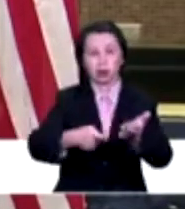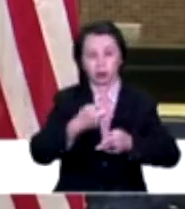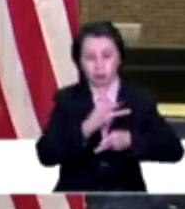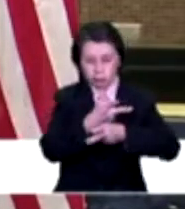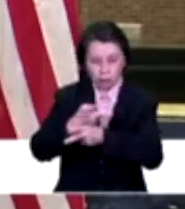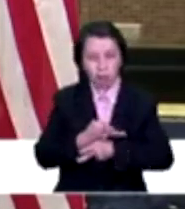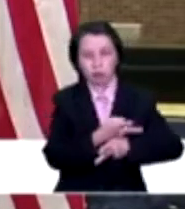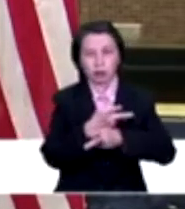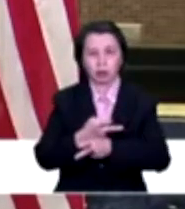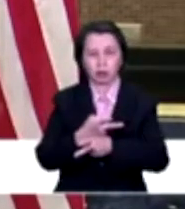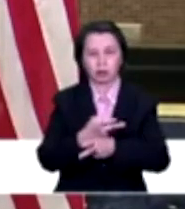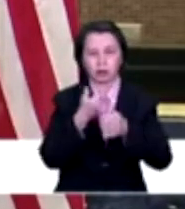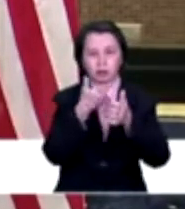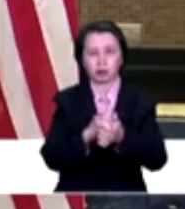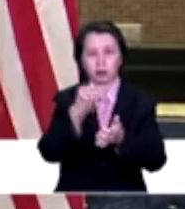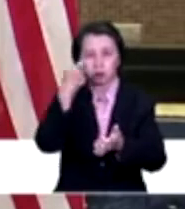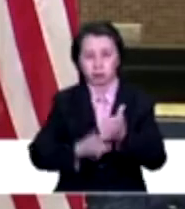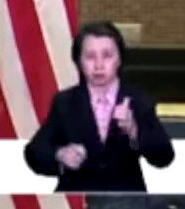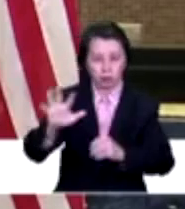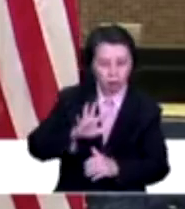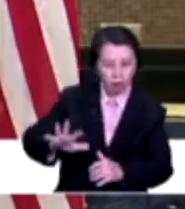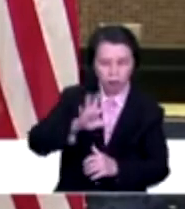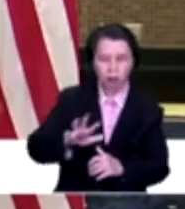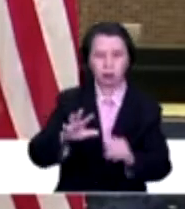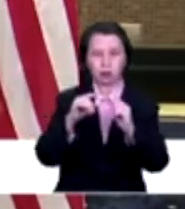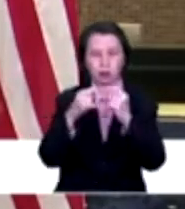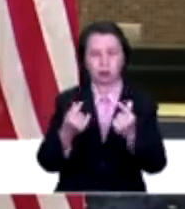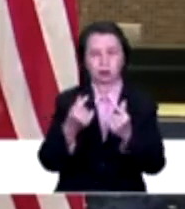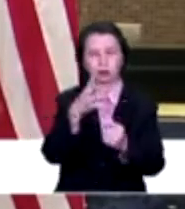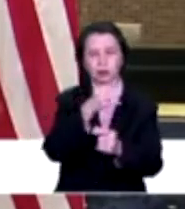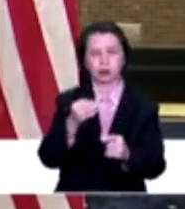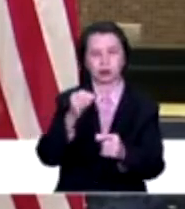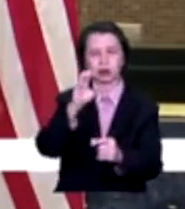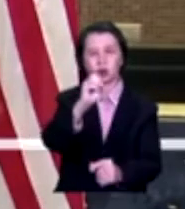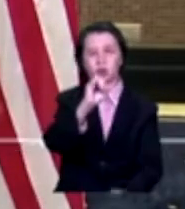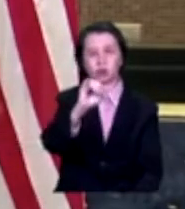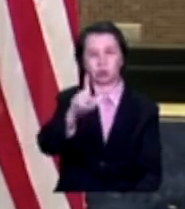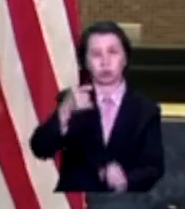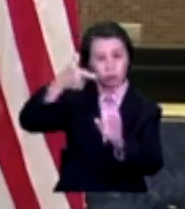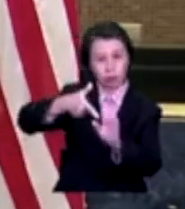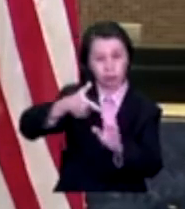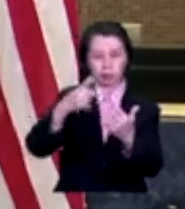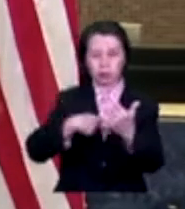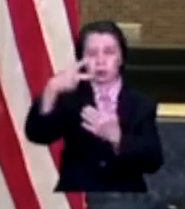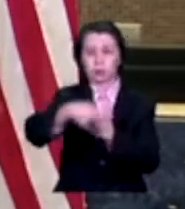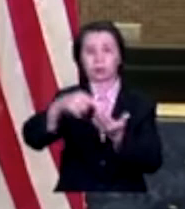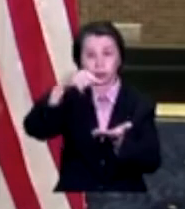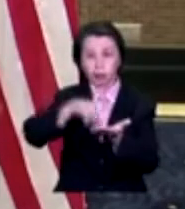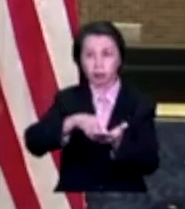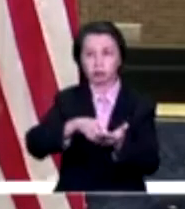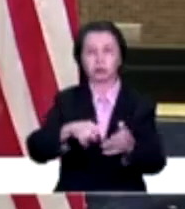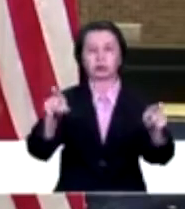kawalan berasaskan nilai ambang crude palm oil. Melalui program ini,